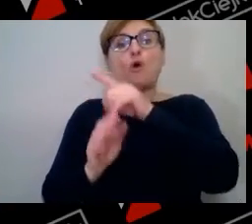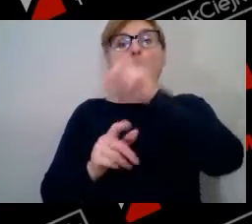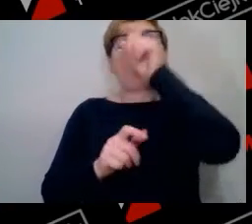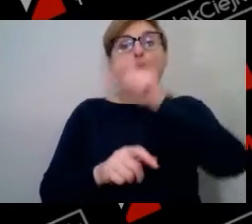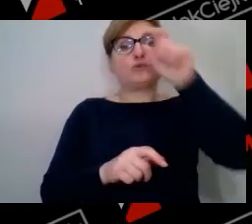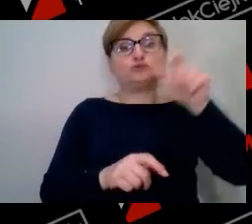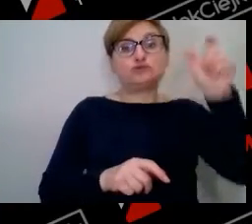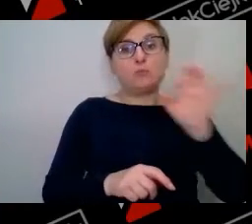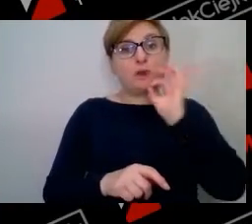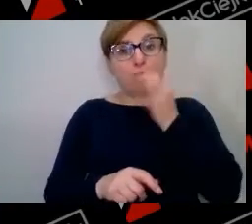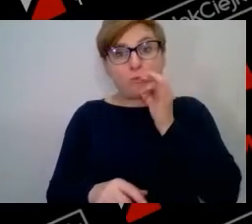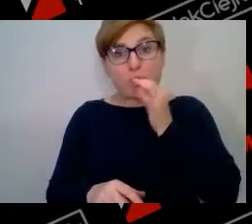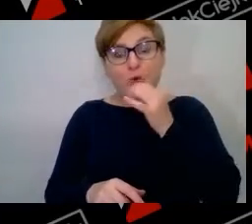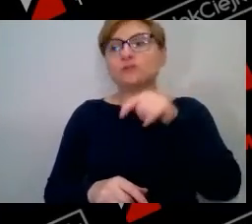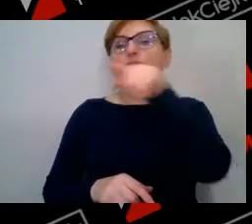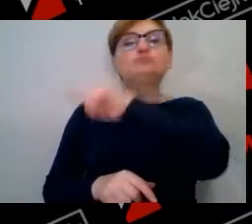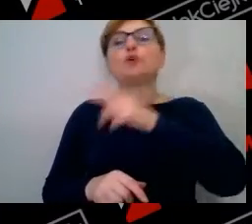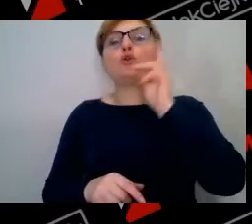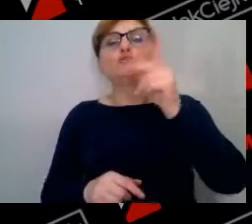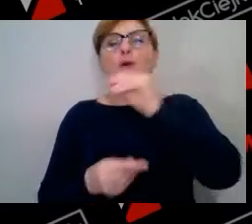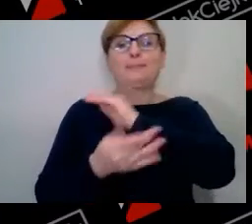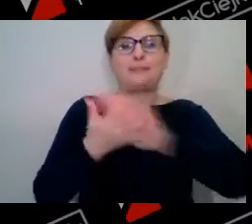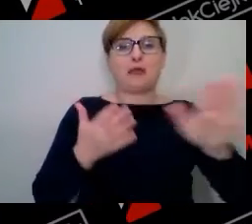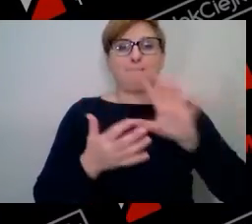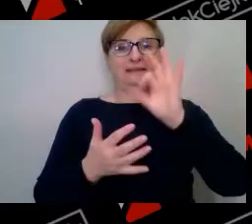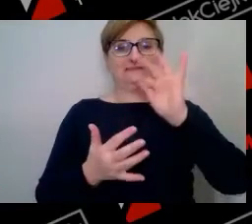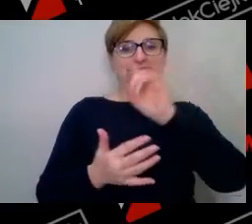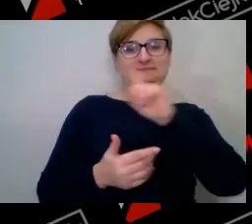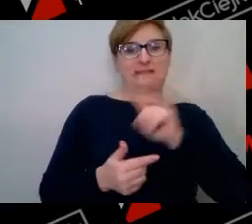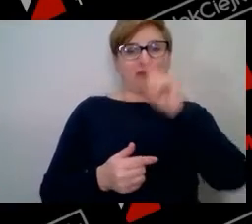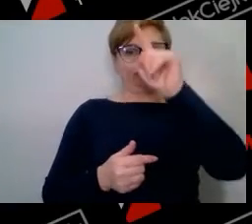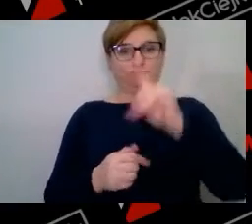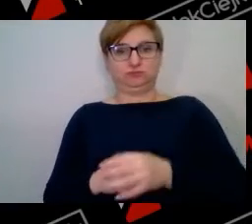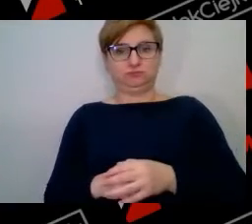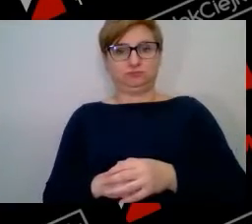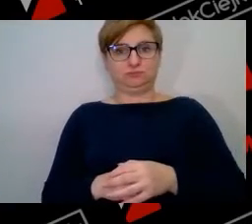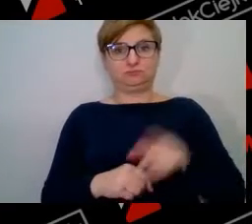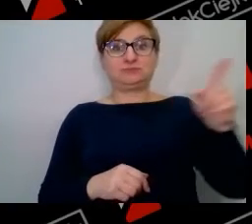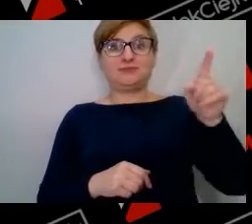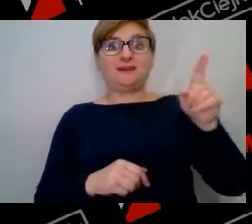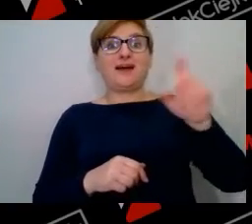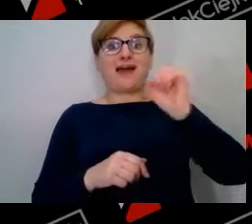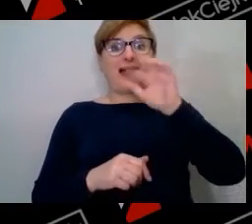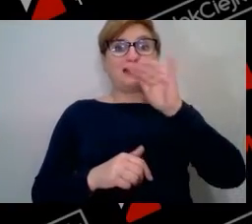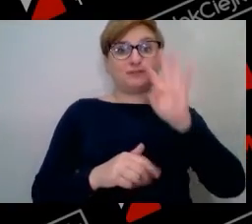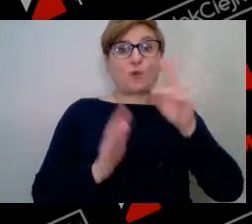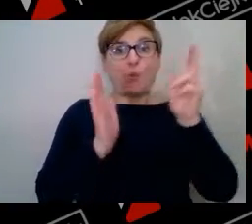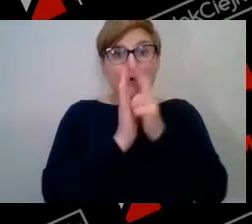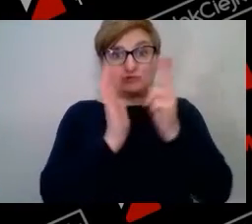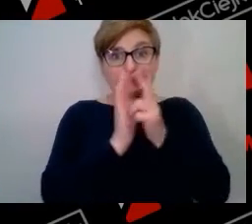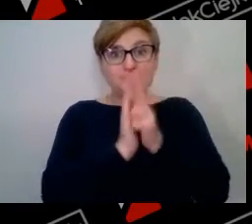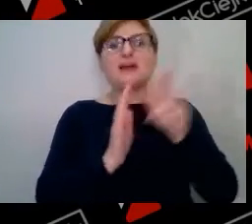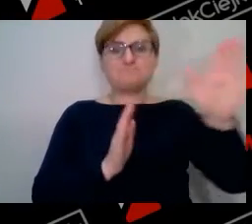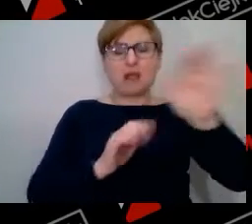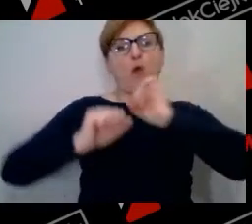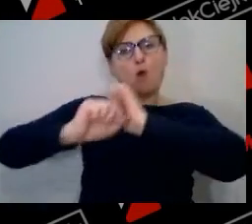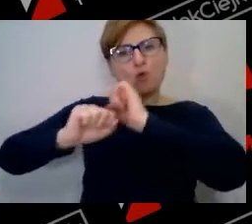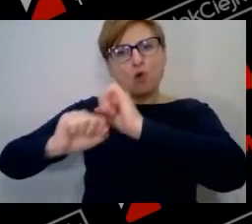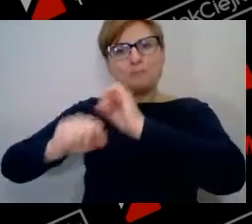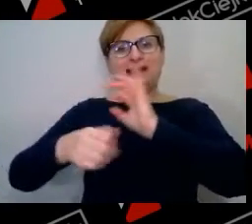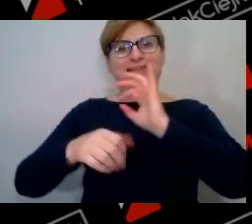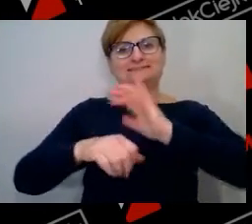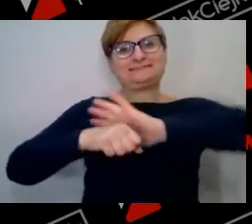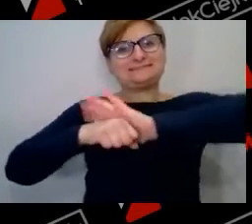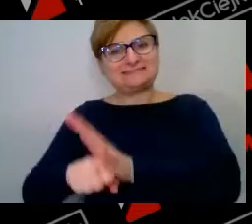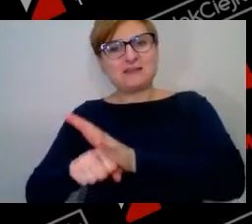i półdarmowymi stażami. Artykuł 11 Kodeksu Pracy chroni ludzi przed wyzyskiem i dyskryminacją ze względu na wiek.